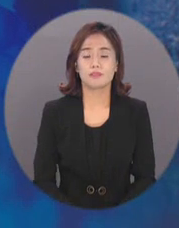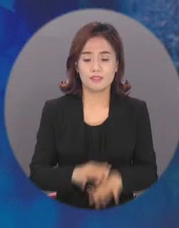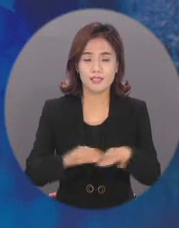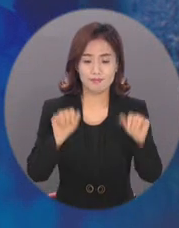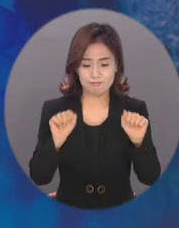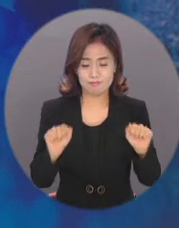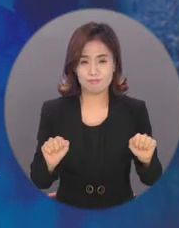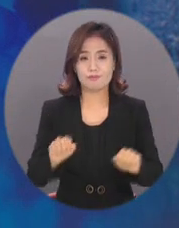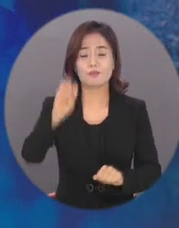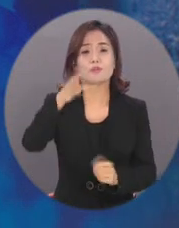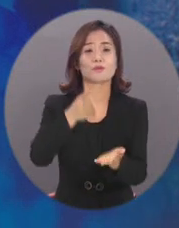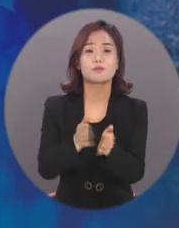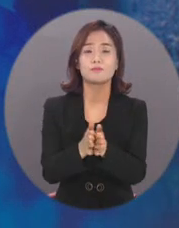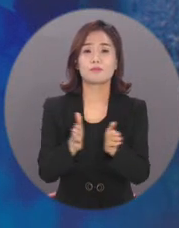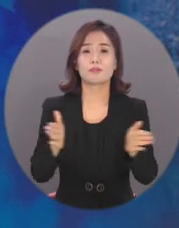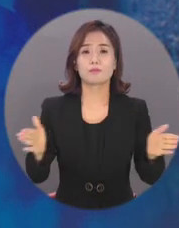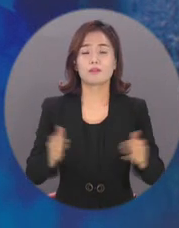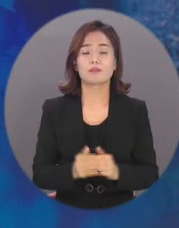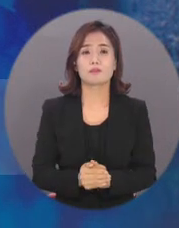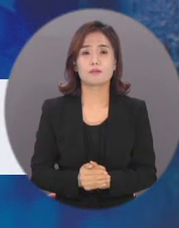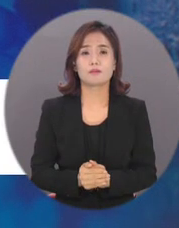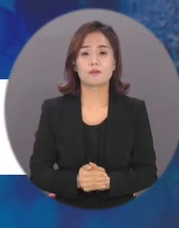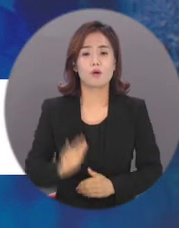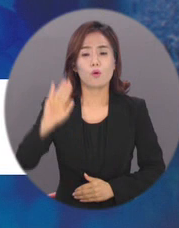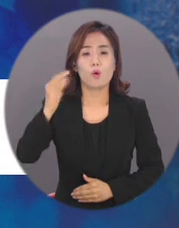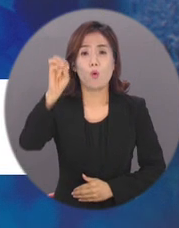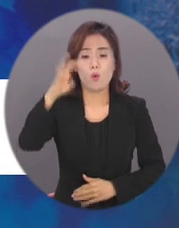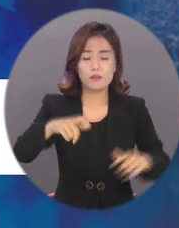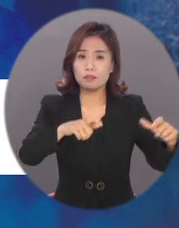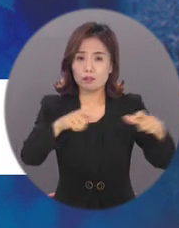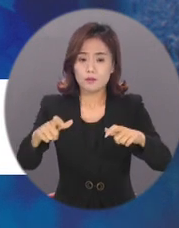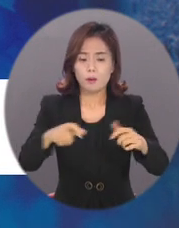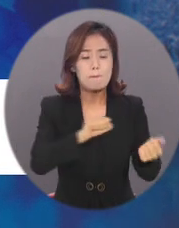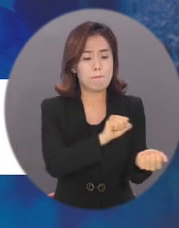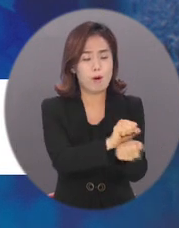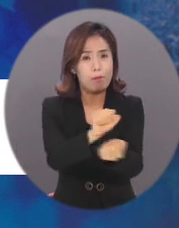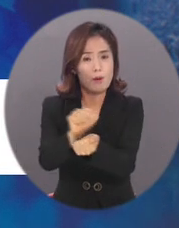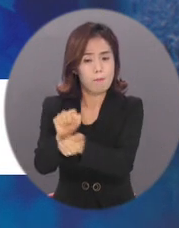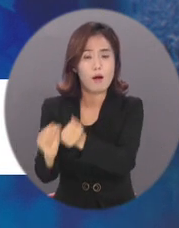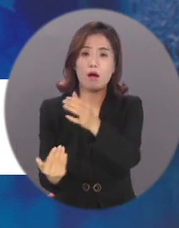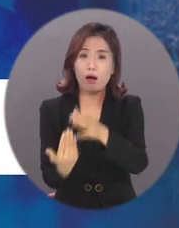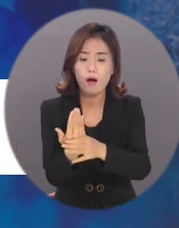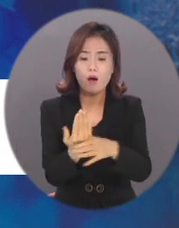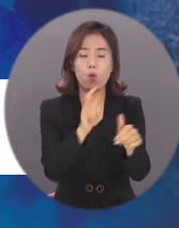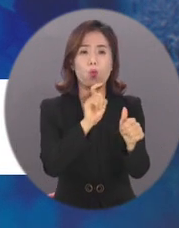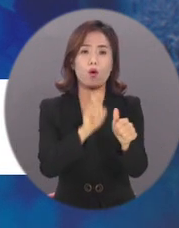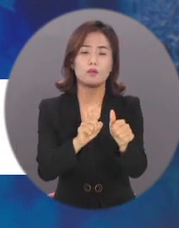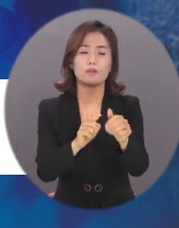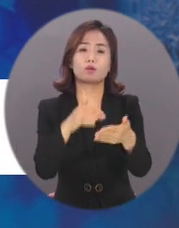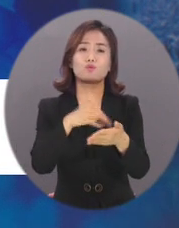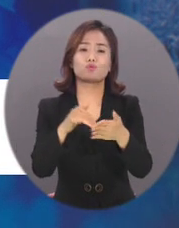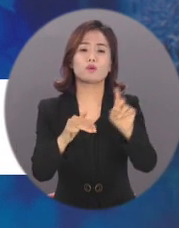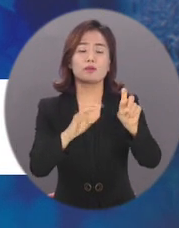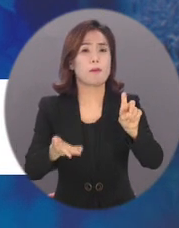여러분 안녕하십니까? 광주 MBC 뉴스데스크입니다. 최근 들어 광주에서 소규모 지역 감염이 잇따르고 확진자도 두